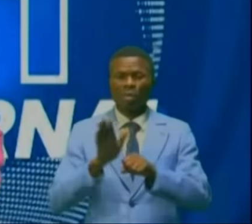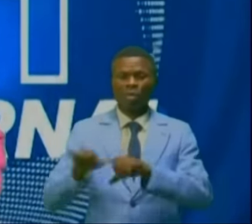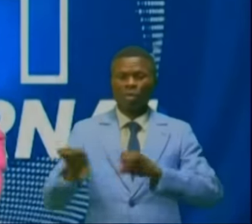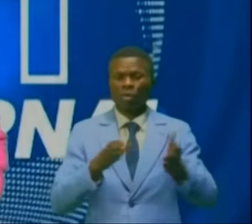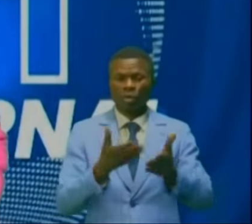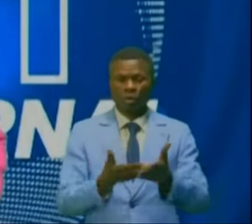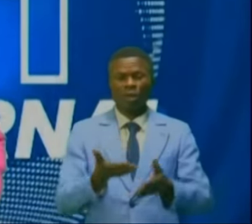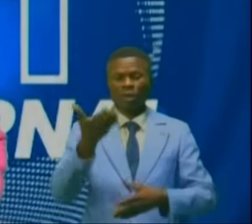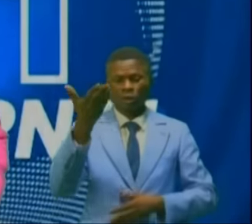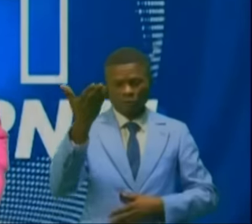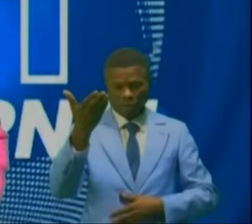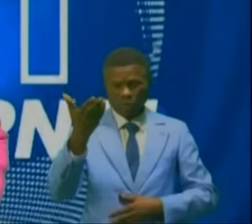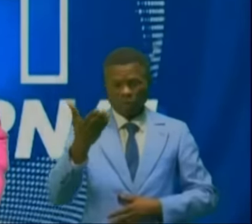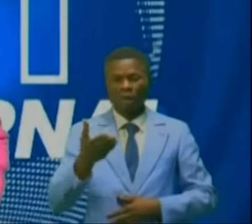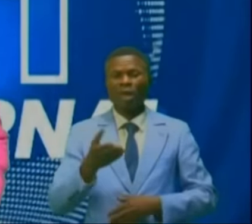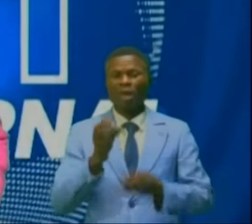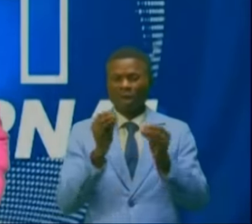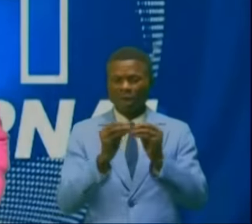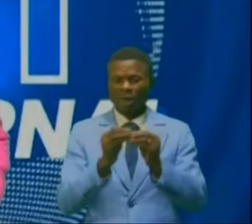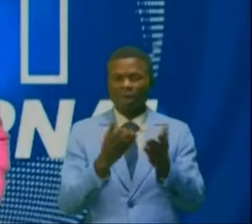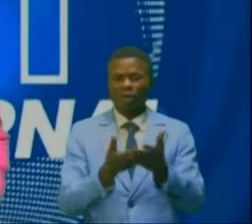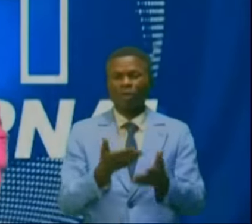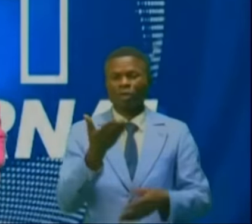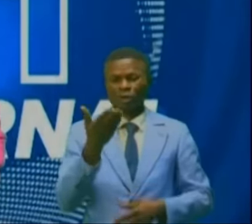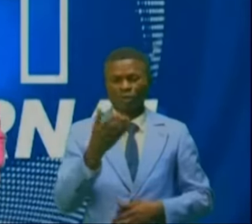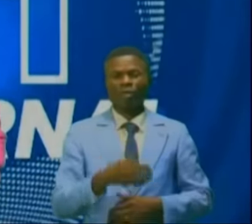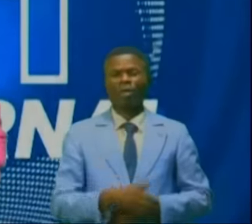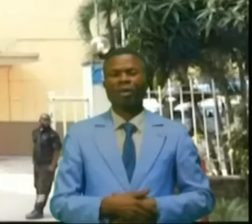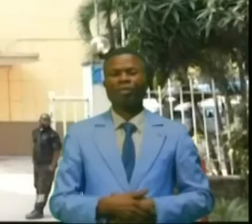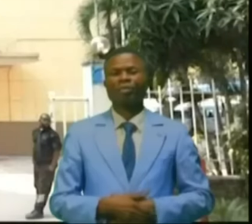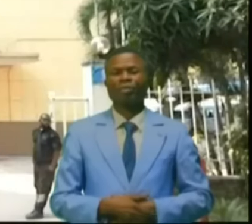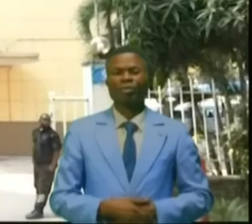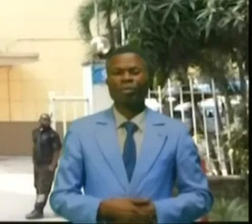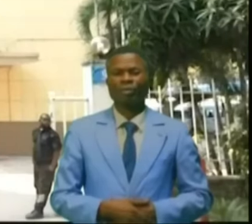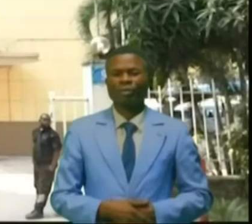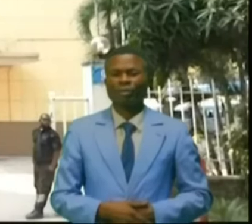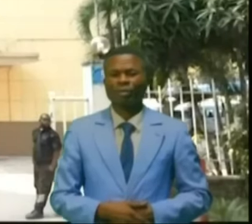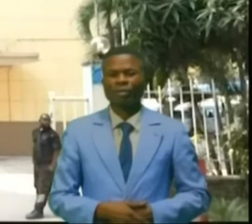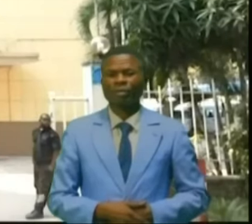activités. Patricia Ungo, Sienda et Maka.